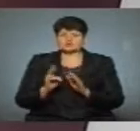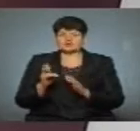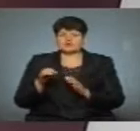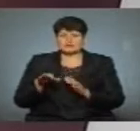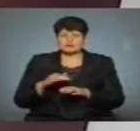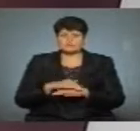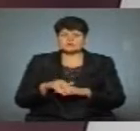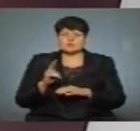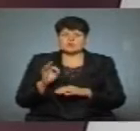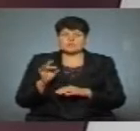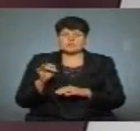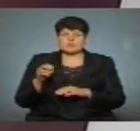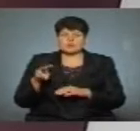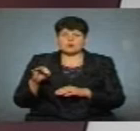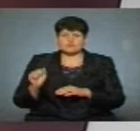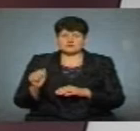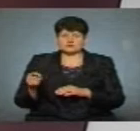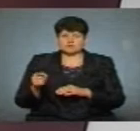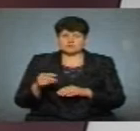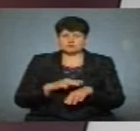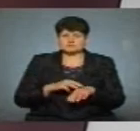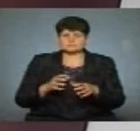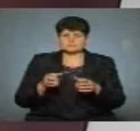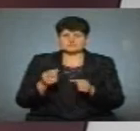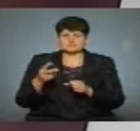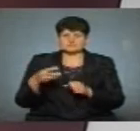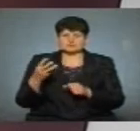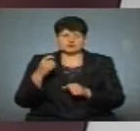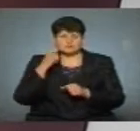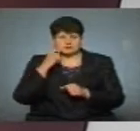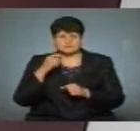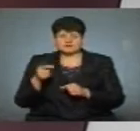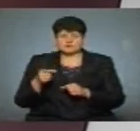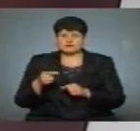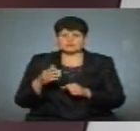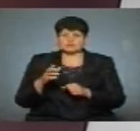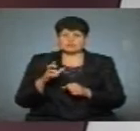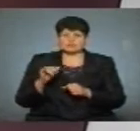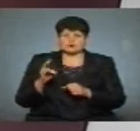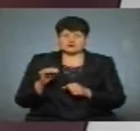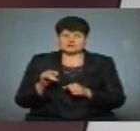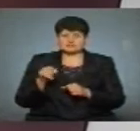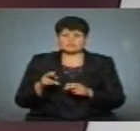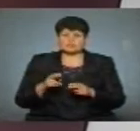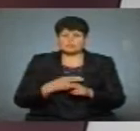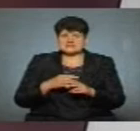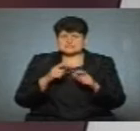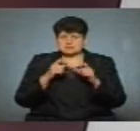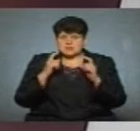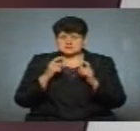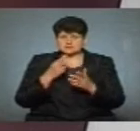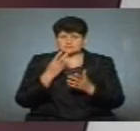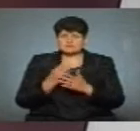вулиці Корольова в Тернополі поліцейські затримали 23-річного тернополянина Володимира Букатку за те, що він був без маски, не пред'явив на